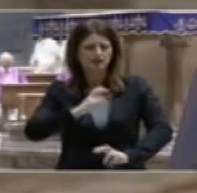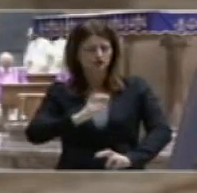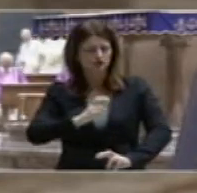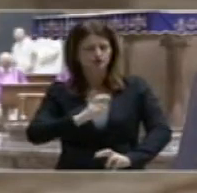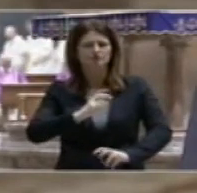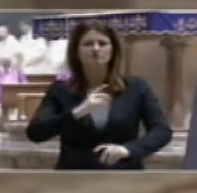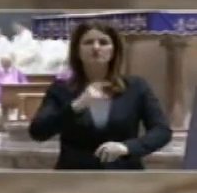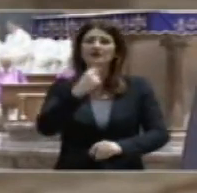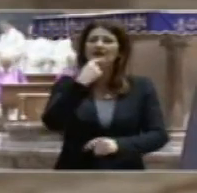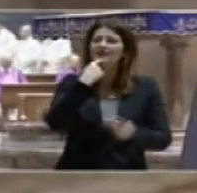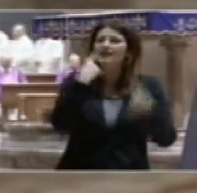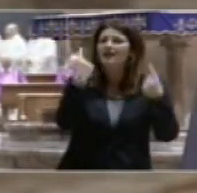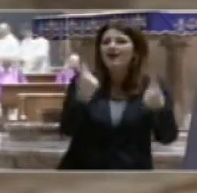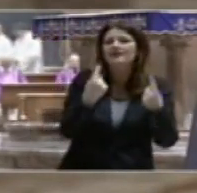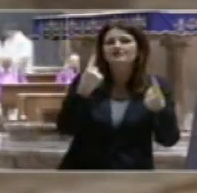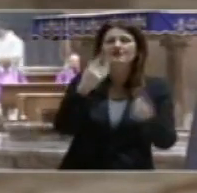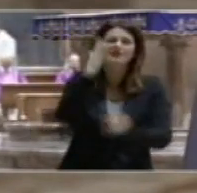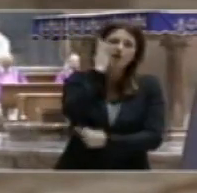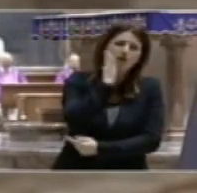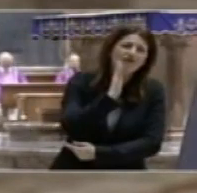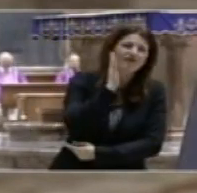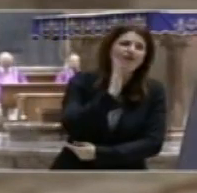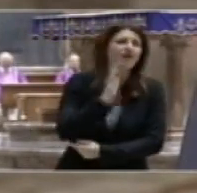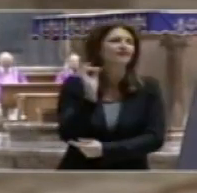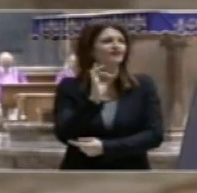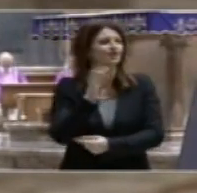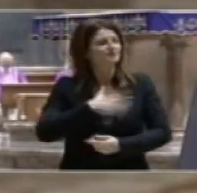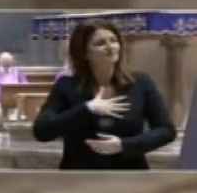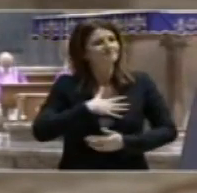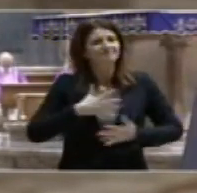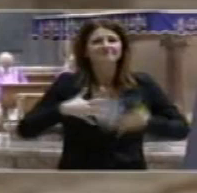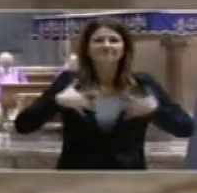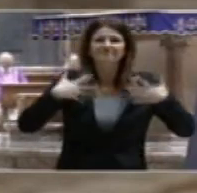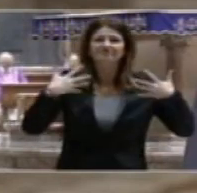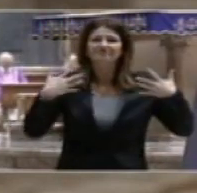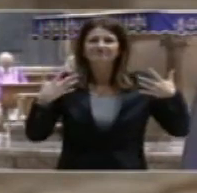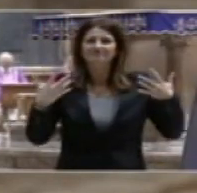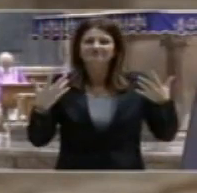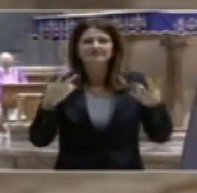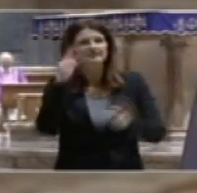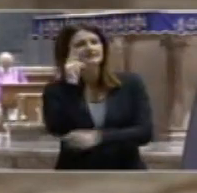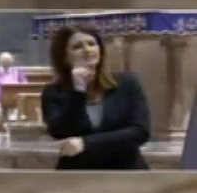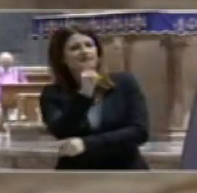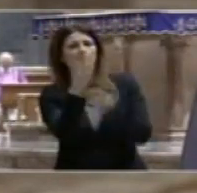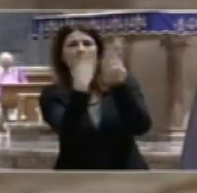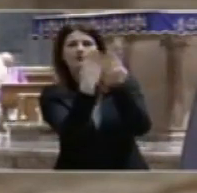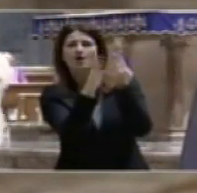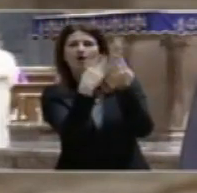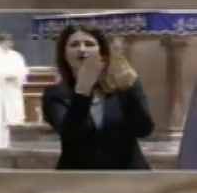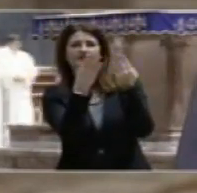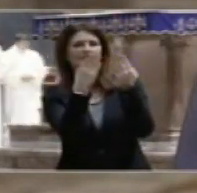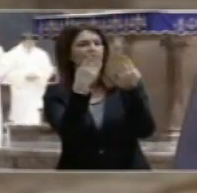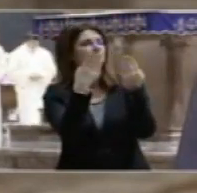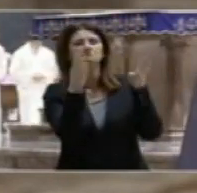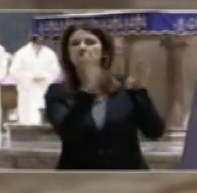un conforto o un sollievo tiene d'occhio la porta e non